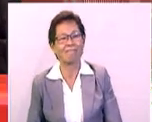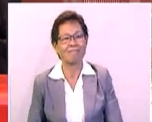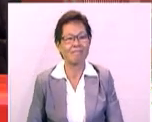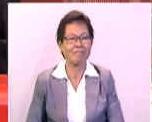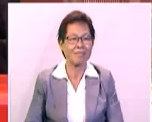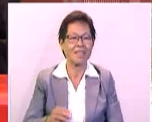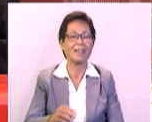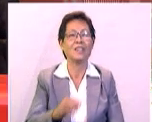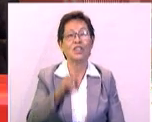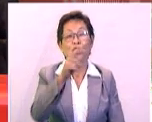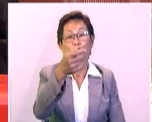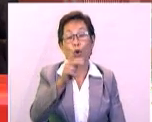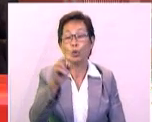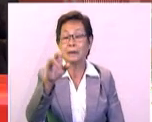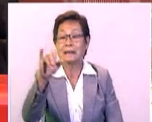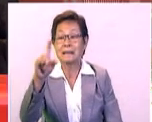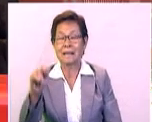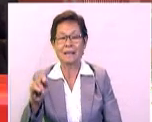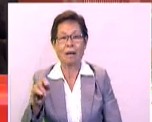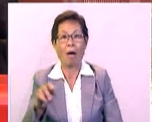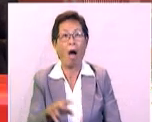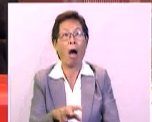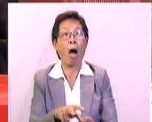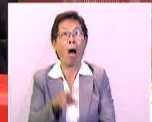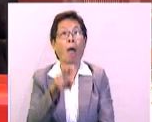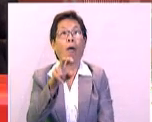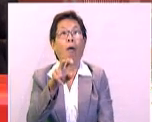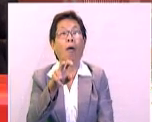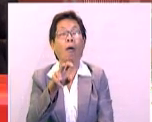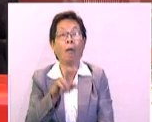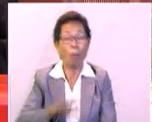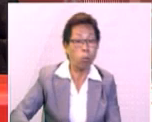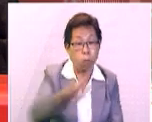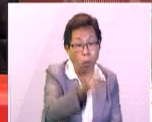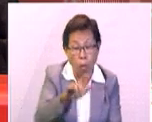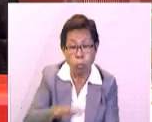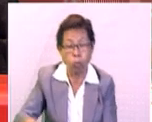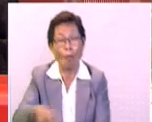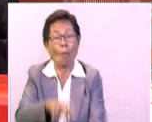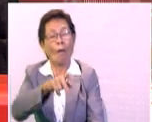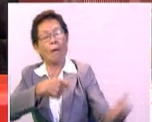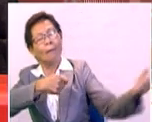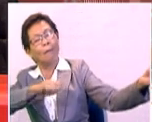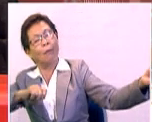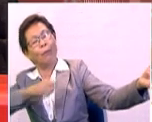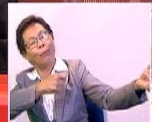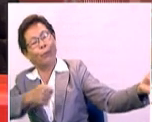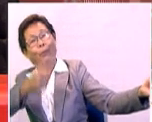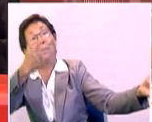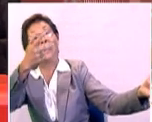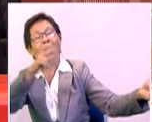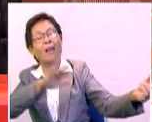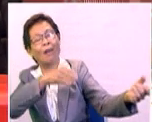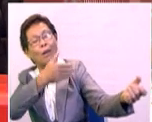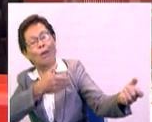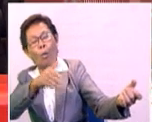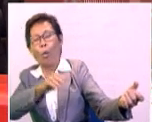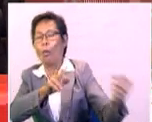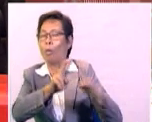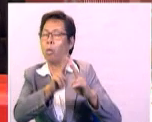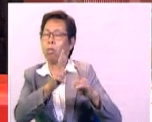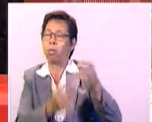Tun Dr. Siti Hasmah Muhammad Ali memukau hadirin dengan gesekan biolanya melalui tiga buah lagu yang cukup-cukup